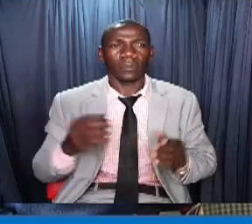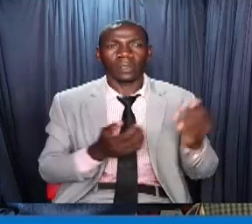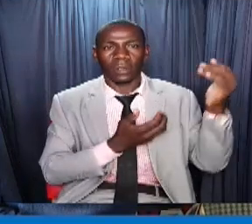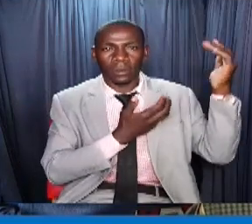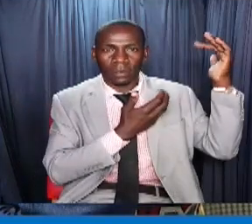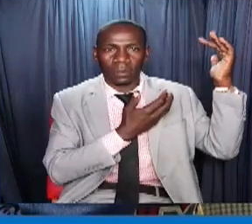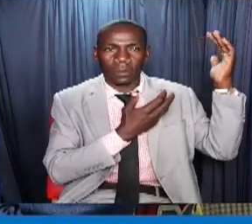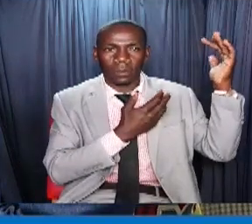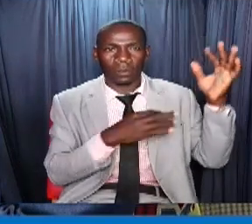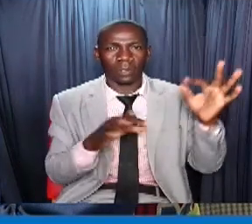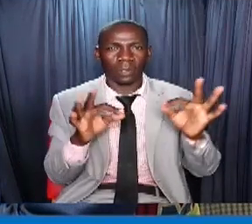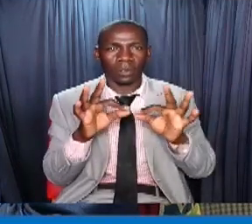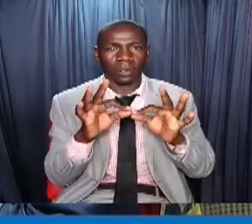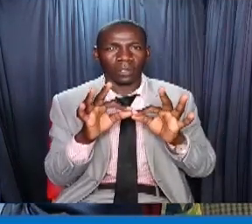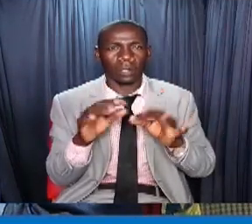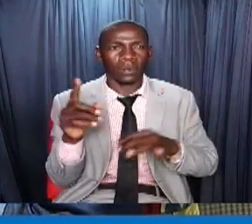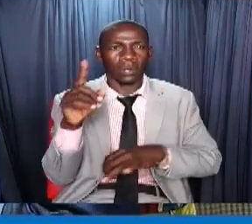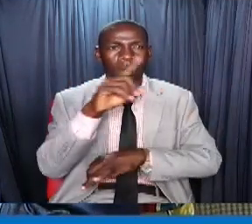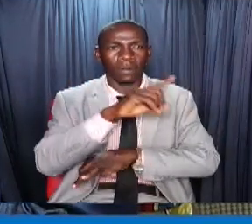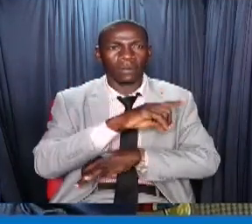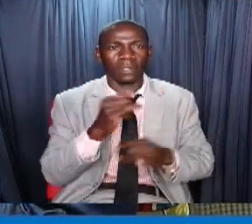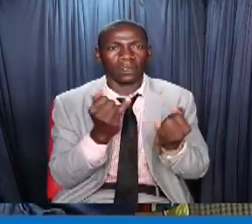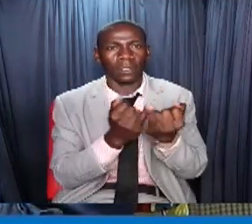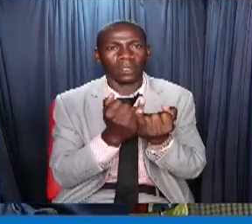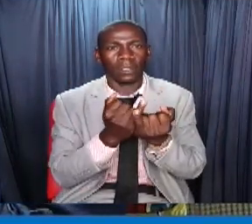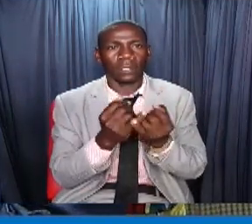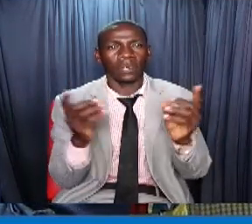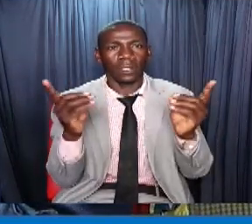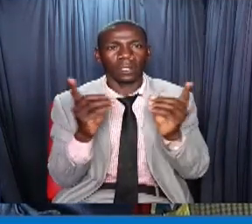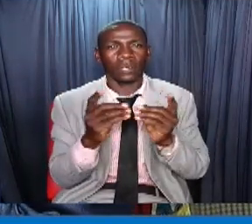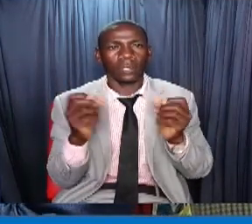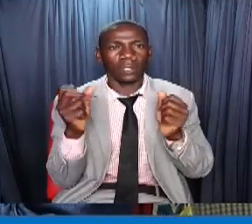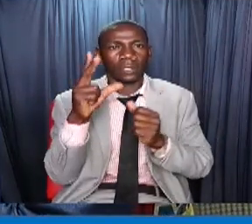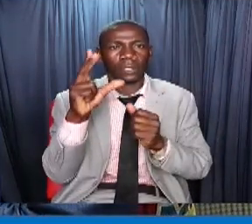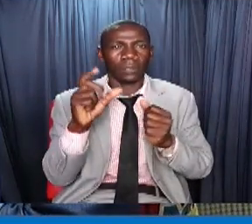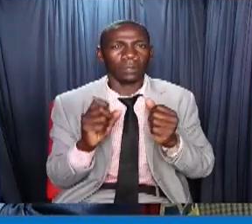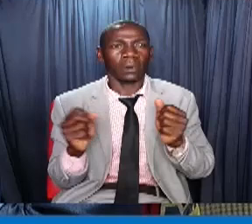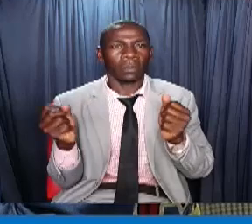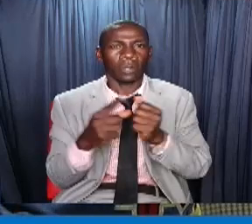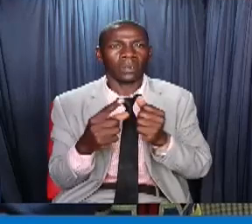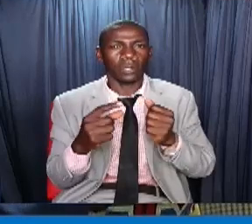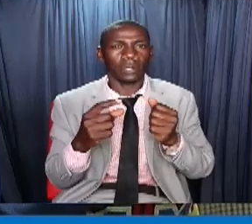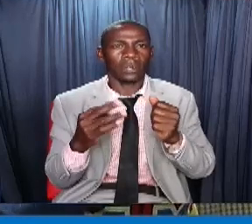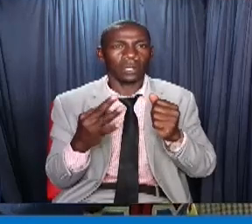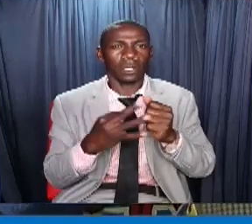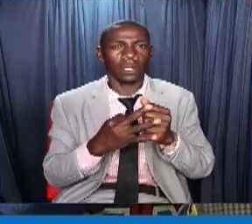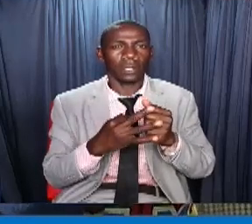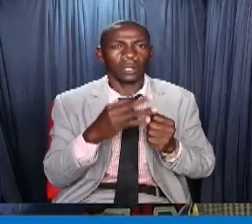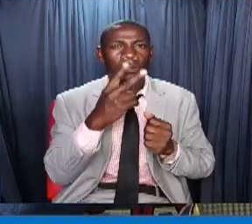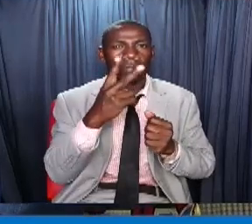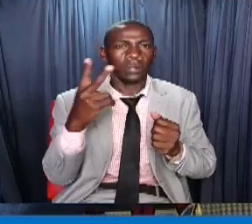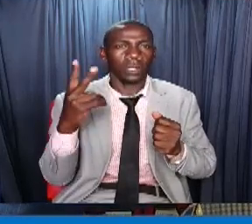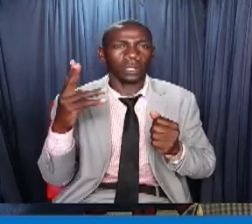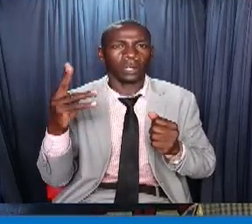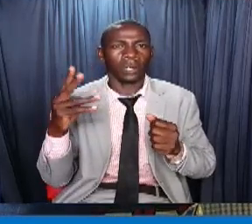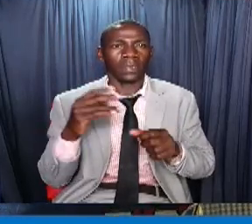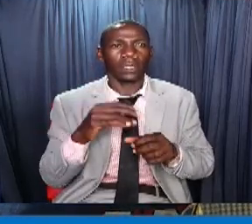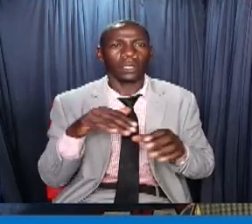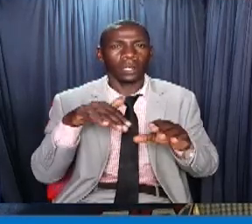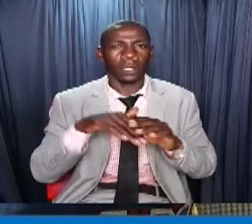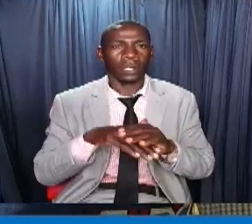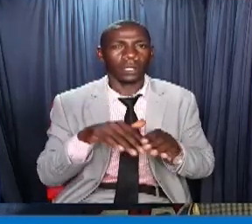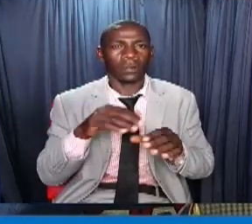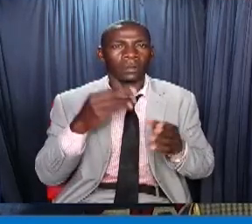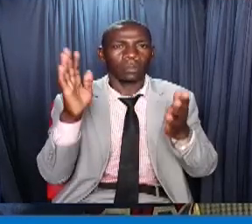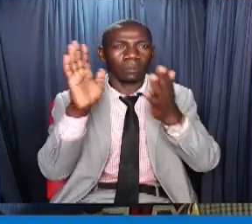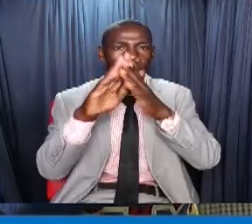hii inatarajiwa kuunganishwa siku ya Jumamosi tarehe 31 mwezi wa 8 mwaka wa 2024